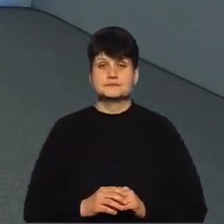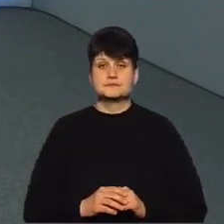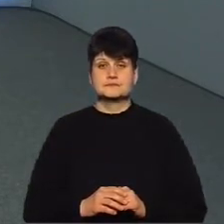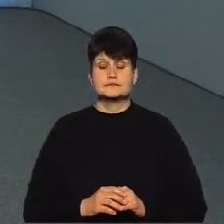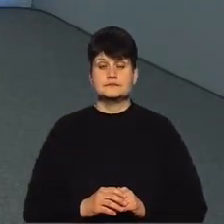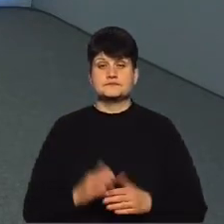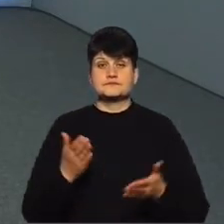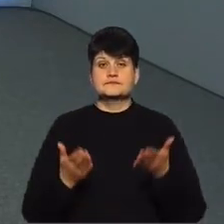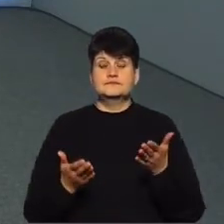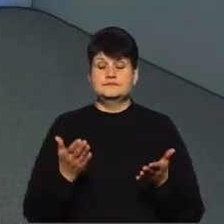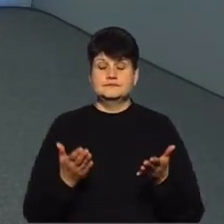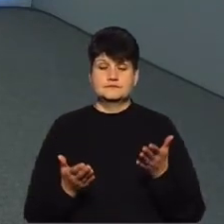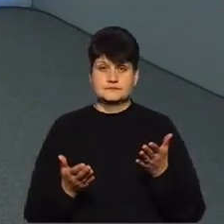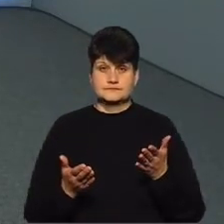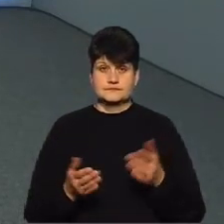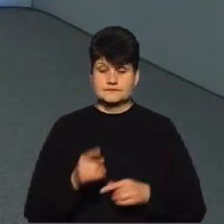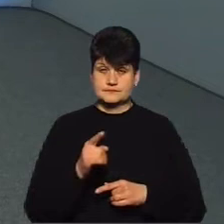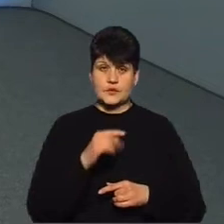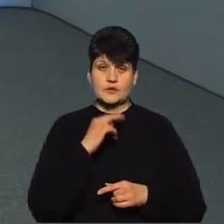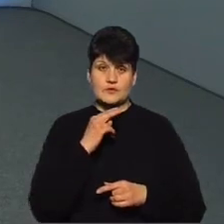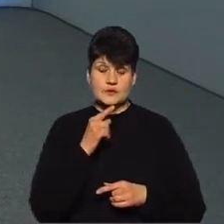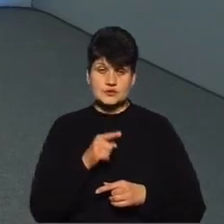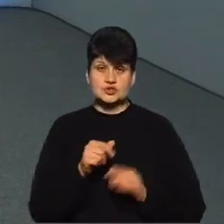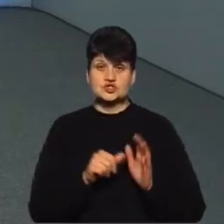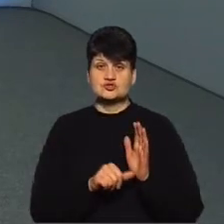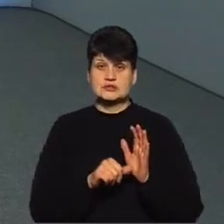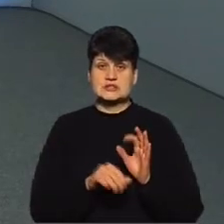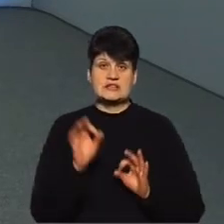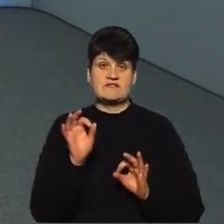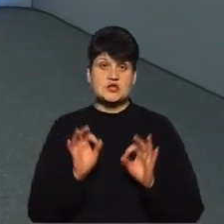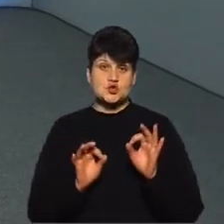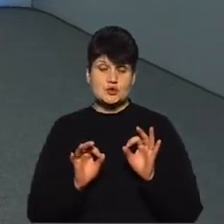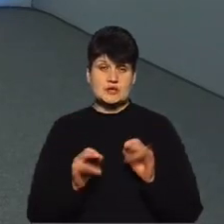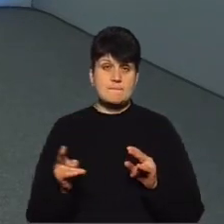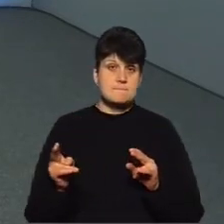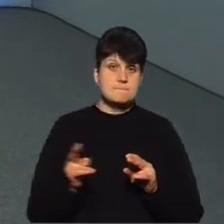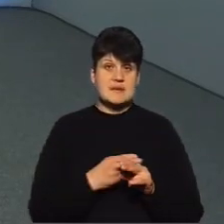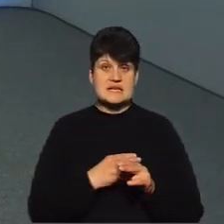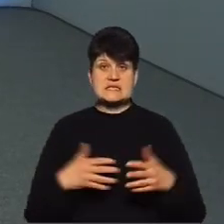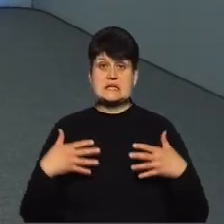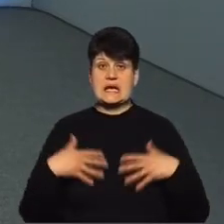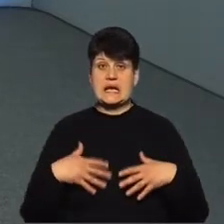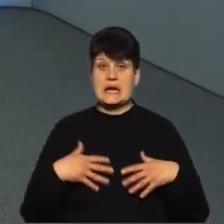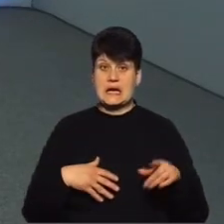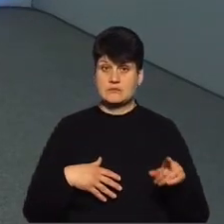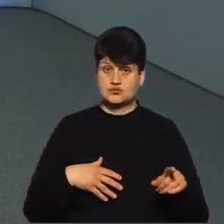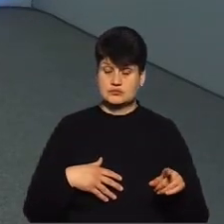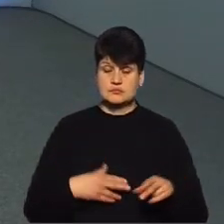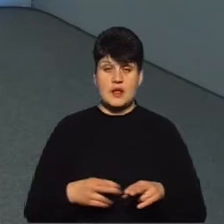Але зважте, що 60% без Криму і без